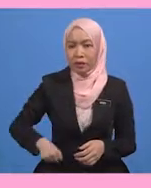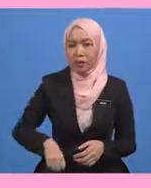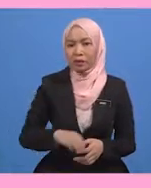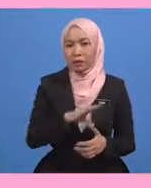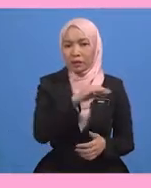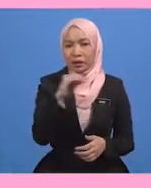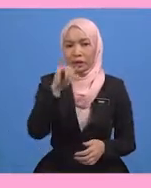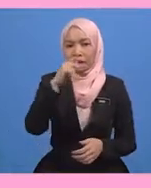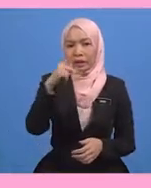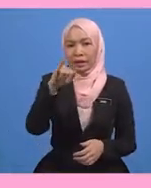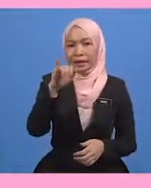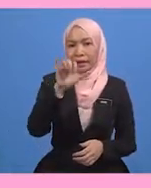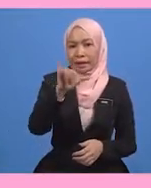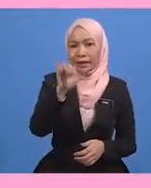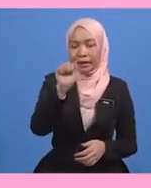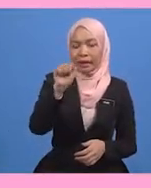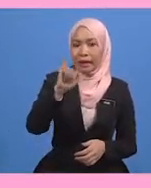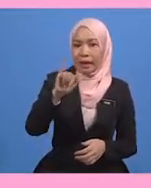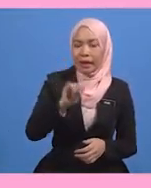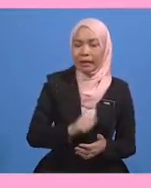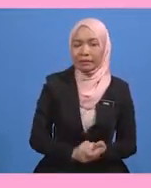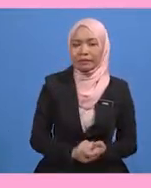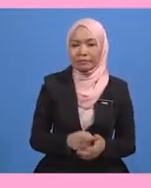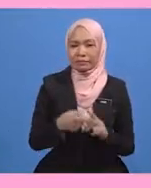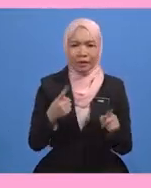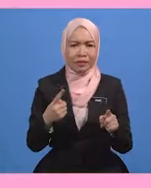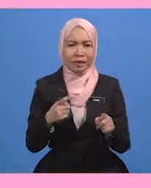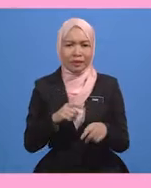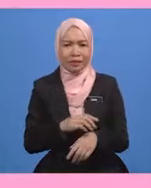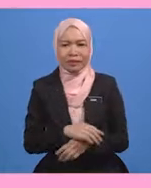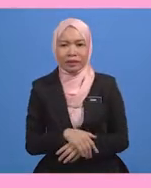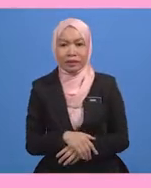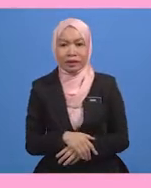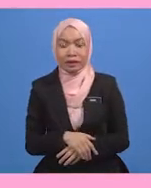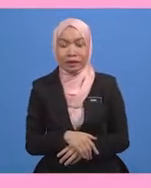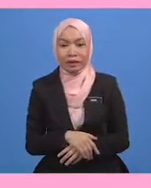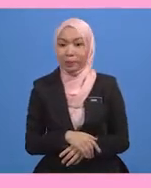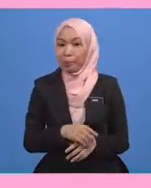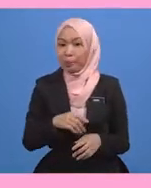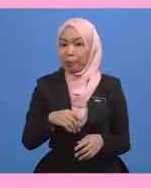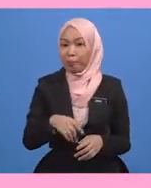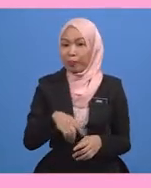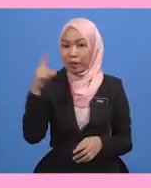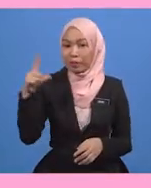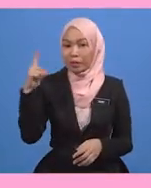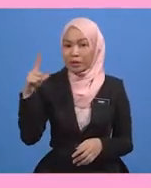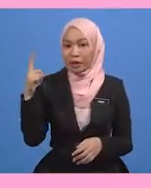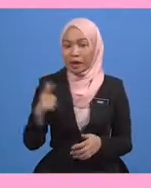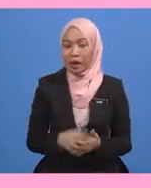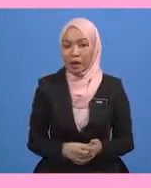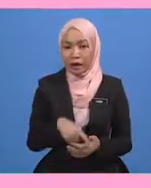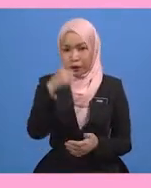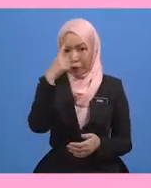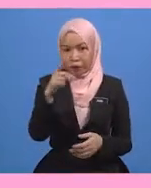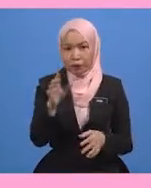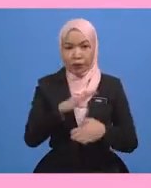Hadikusumo. Tahukah murid-murid, sesungguhnya Hamka telah menjadikan perpustakaan sebagai tempat